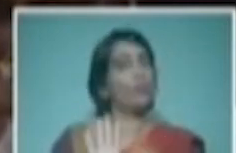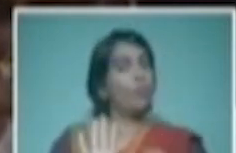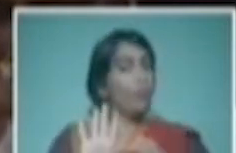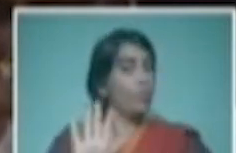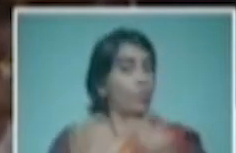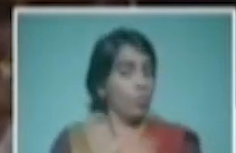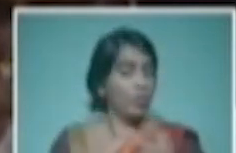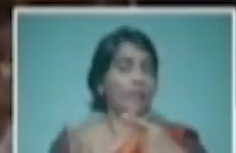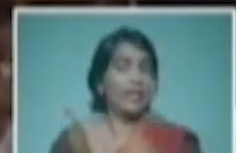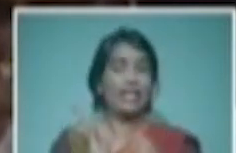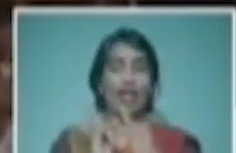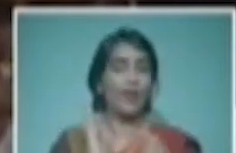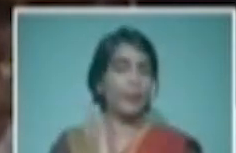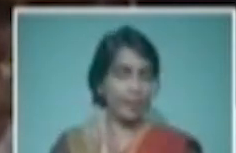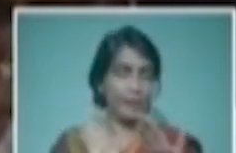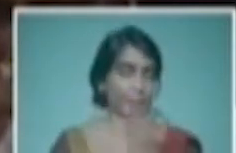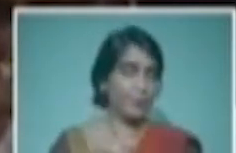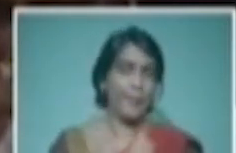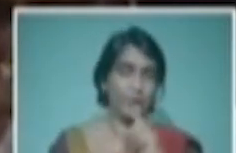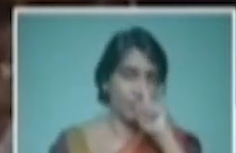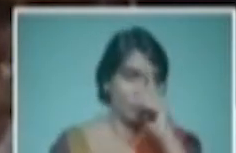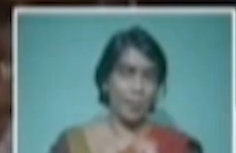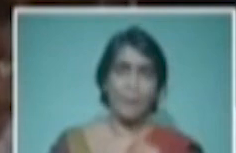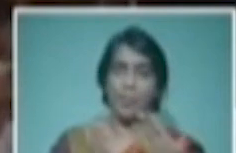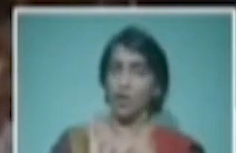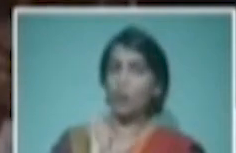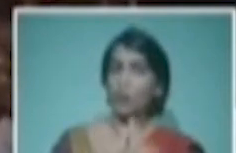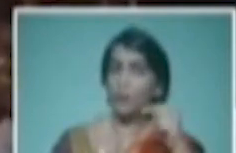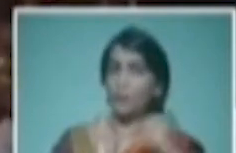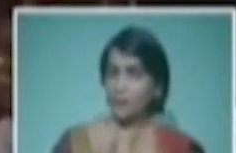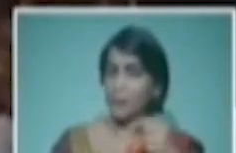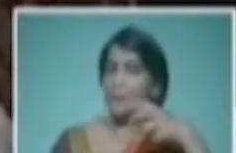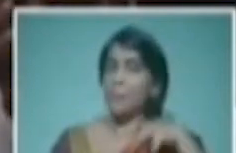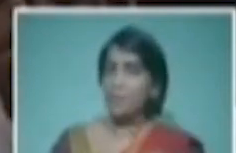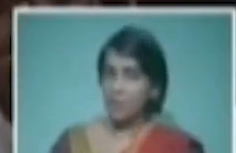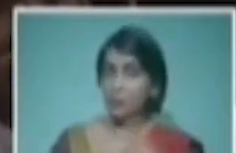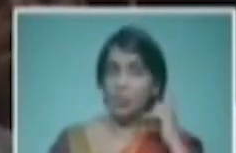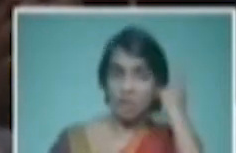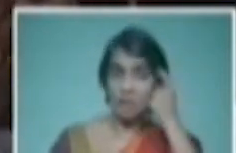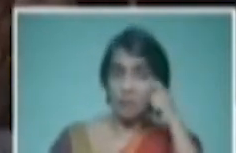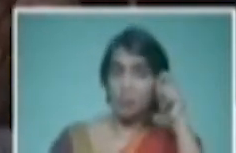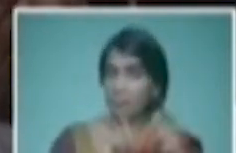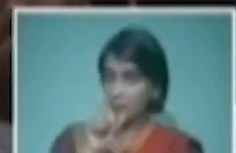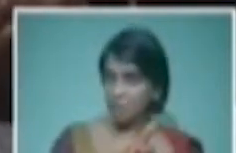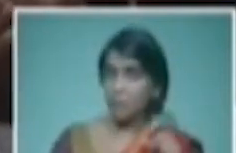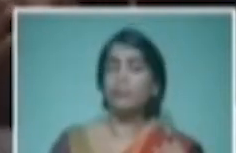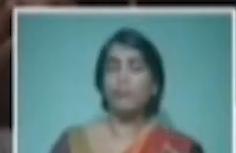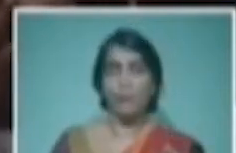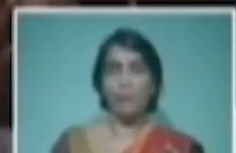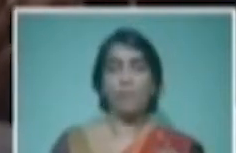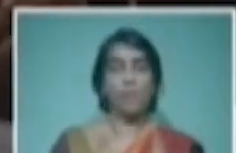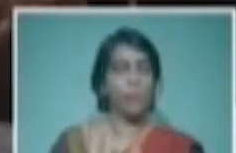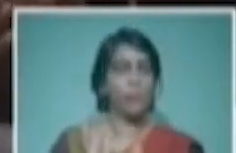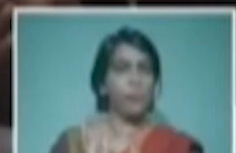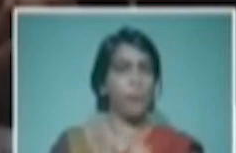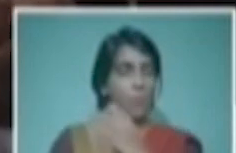කිරීමේ වැඩසටහන පසුගිය සතිය ආරම්භ කළා. උතුරු මැද පළාතේ සම්පත්දායකින් ජාතික